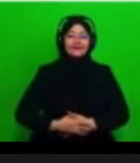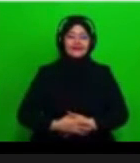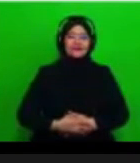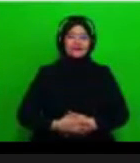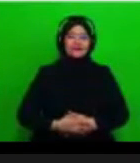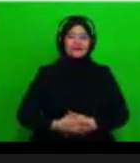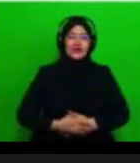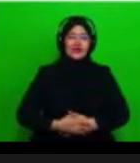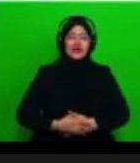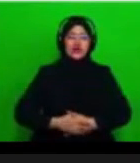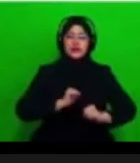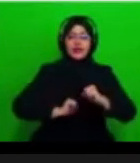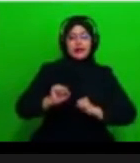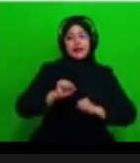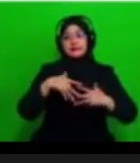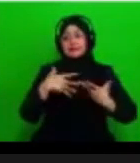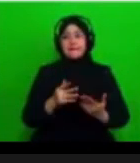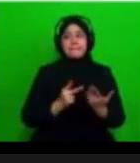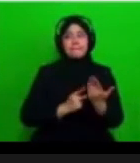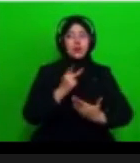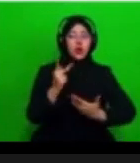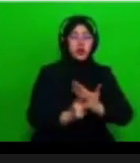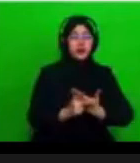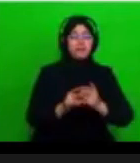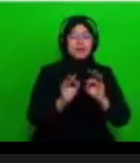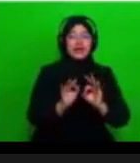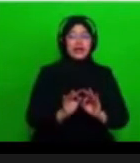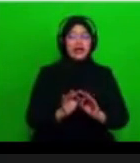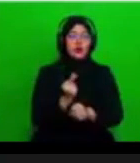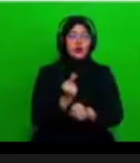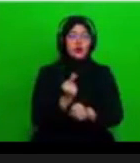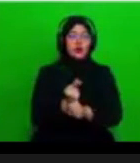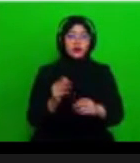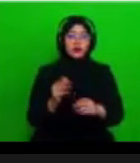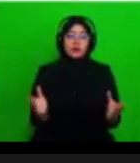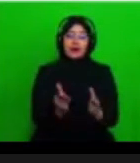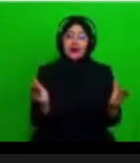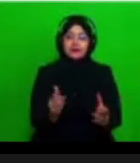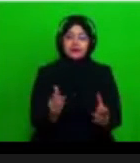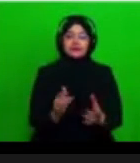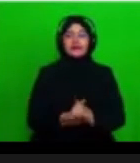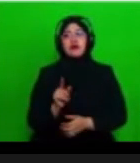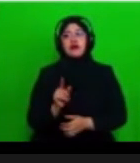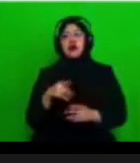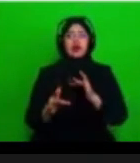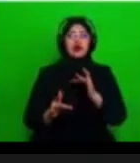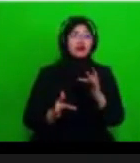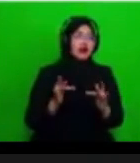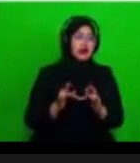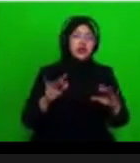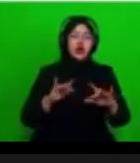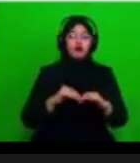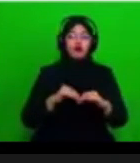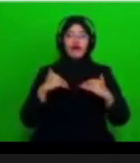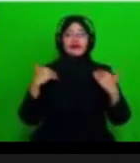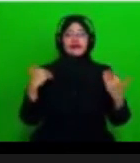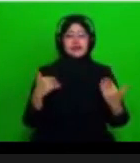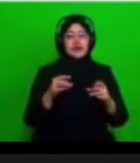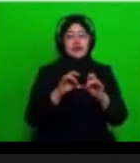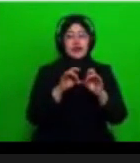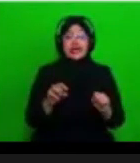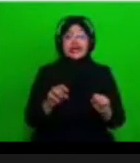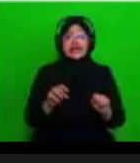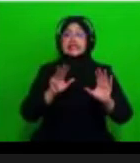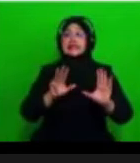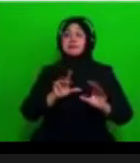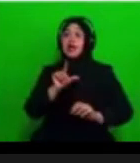ya harus mengikuti kegiatan berupa program dengan guru penggerak. Ya daring, lokakarya, konferensi, dan pendampingan selama 9 bulan. Dan